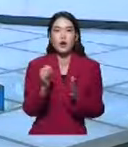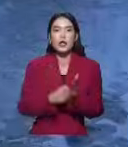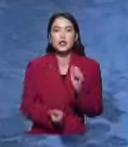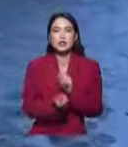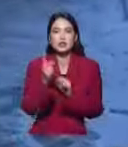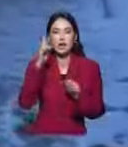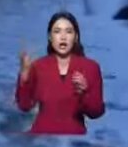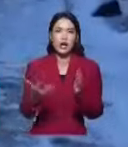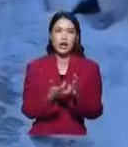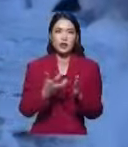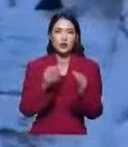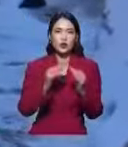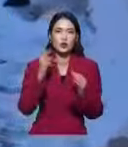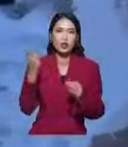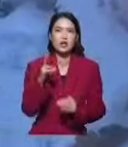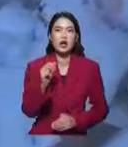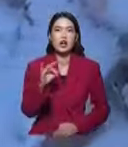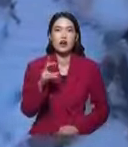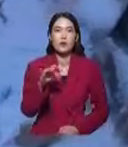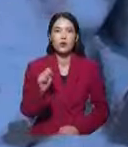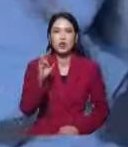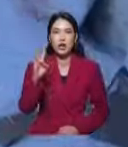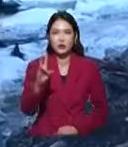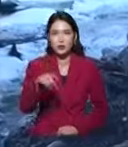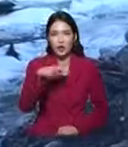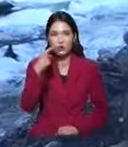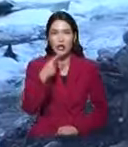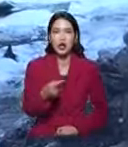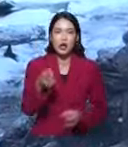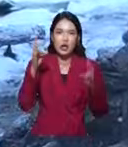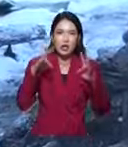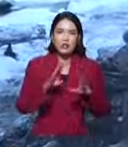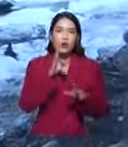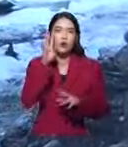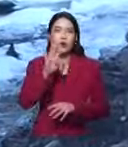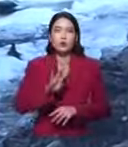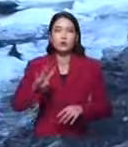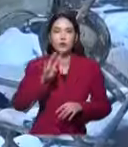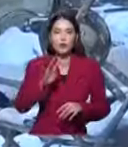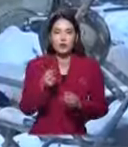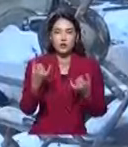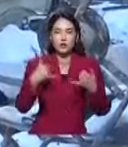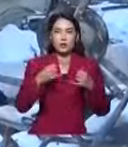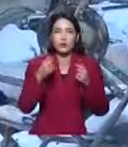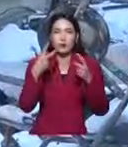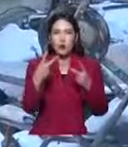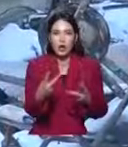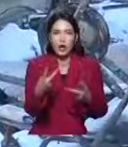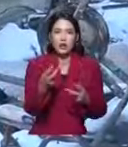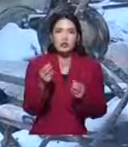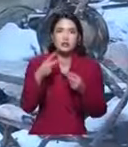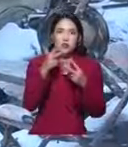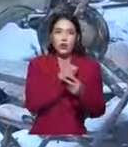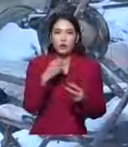әзірге белгісіз. Үй иесі Қайырболат Нұрмахановтың айтуынша, тілсіз жау таңғы сағат 4-те бас көтерген. Бұл кезде шырт ұйқыда жатқан